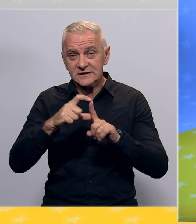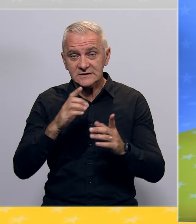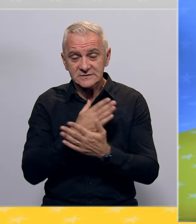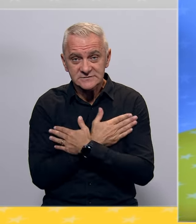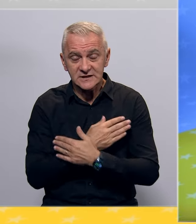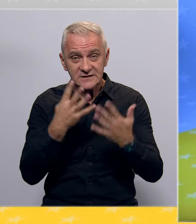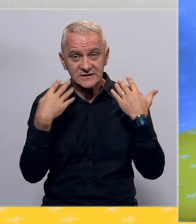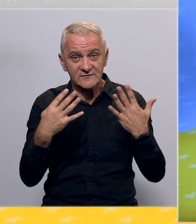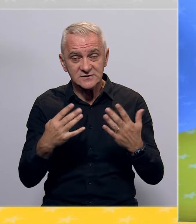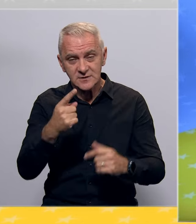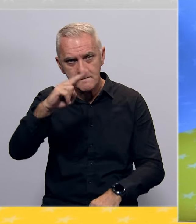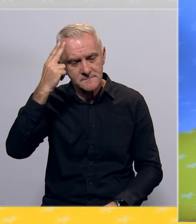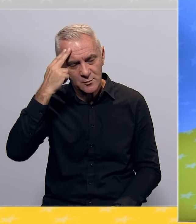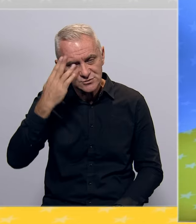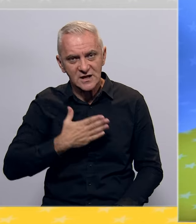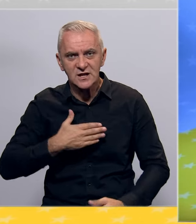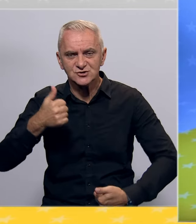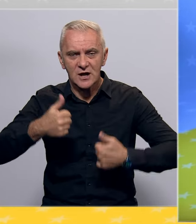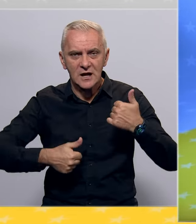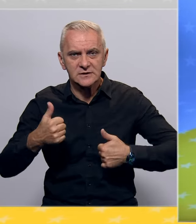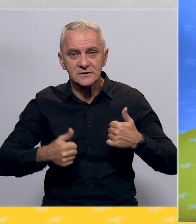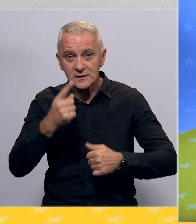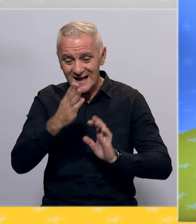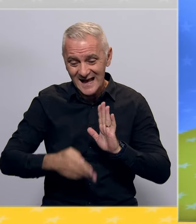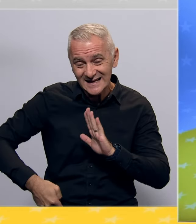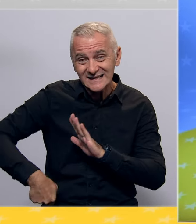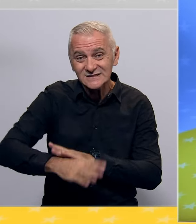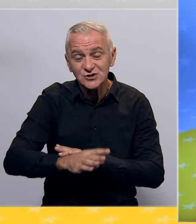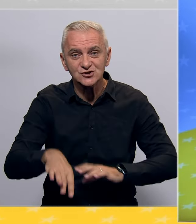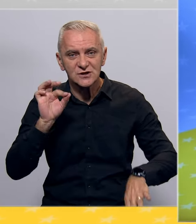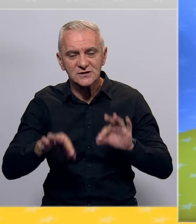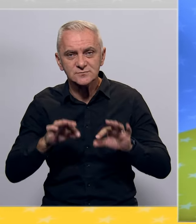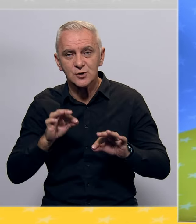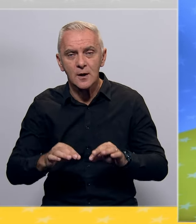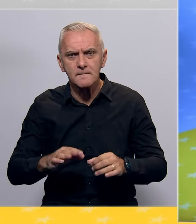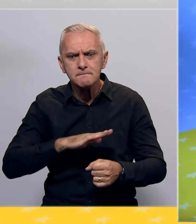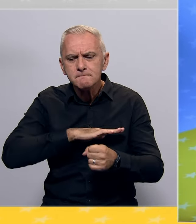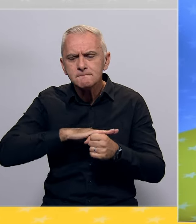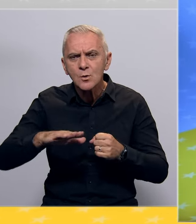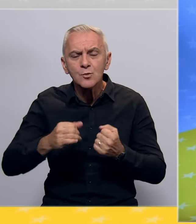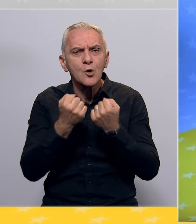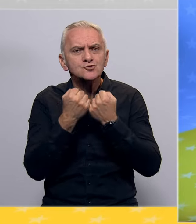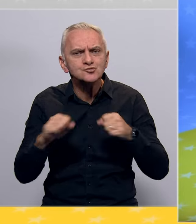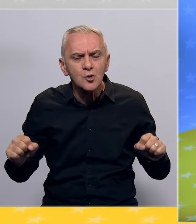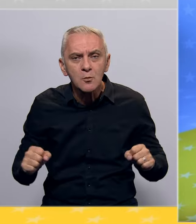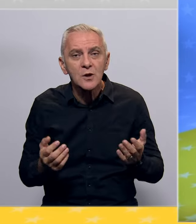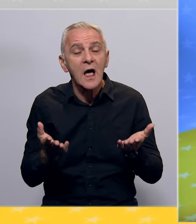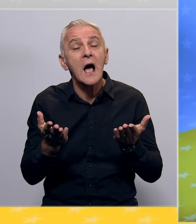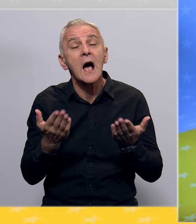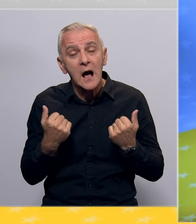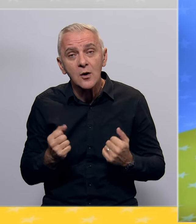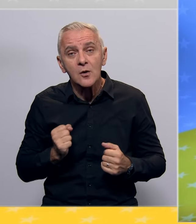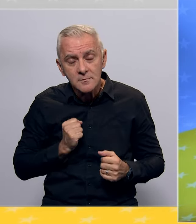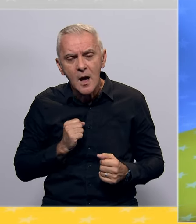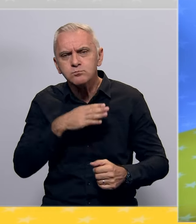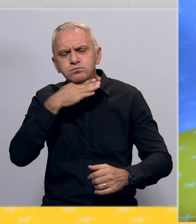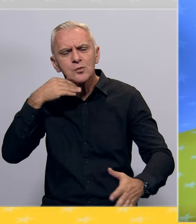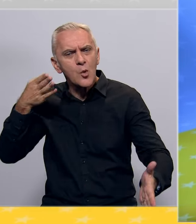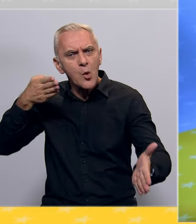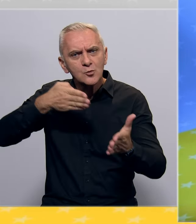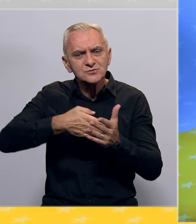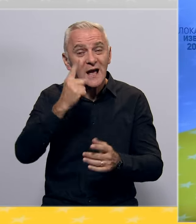da prepoznate naše kandidate, da iziđete na izbore, da potpuno slobodno, iako ima jako puno utjecaja